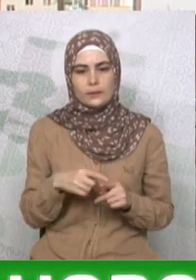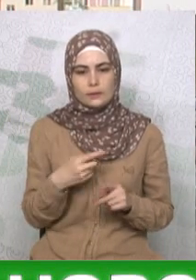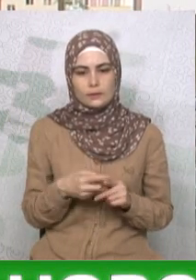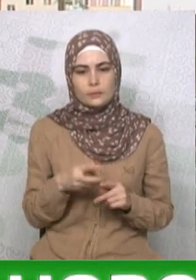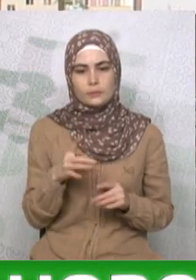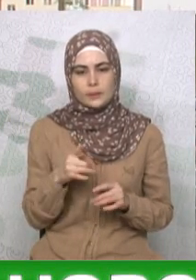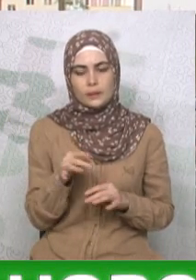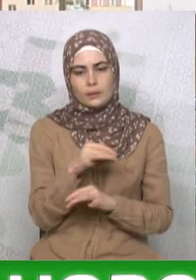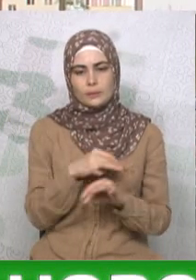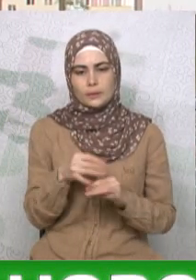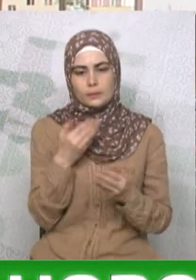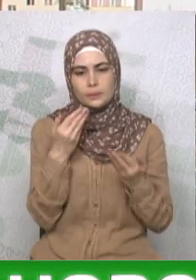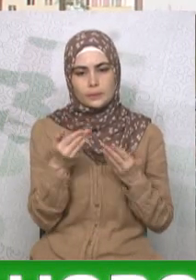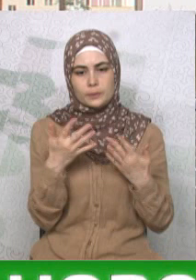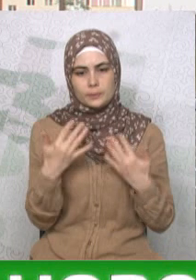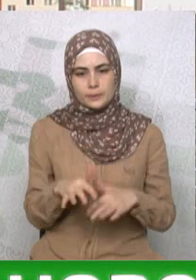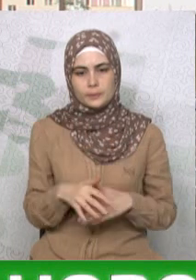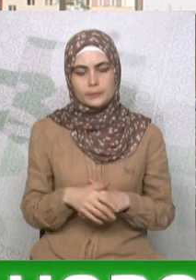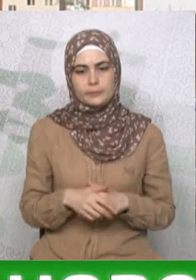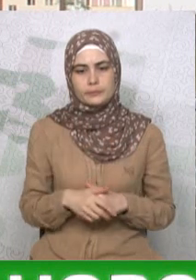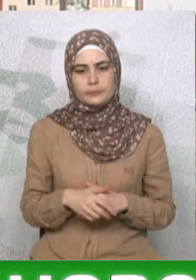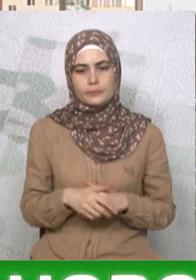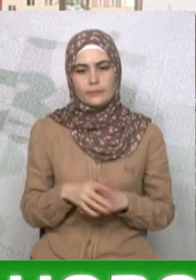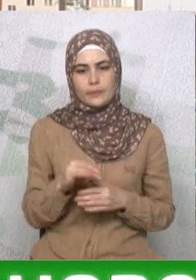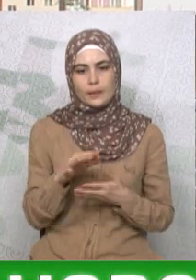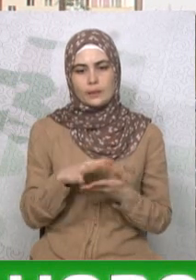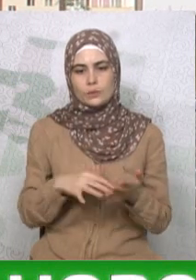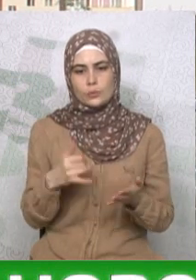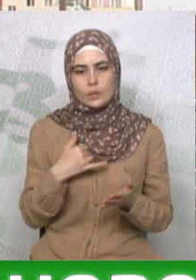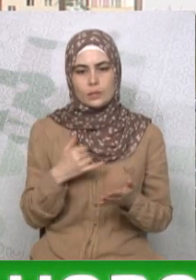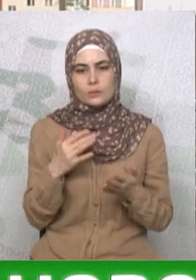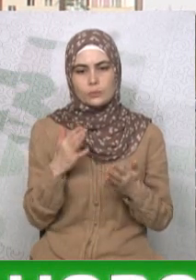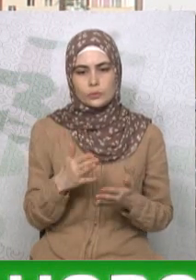населением переговорили, довели ситуацию, и в дальнейшем у нас будет на этом консенсусе.